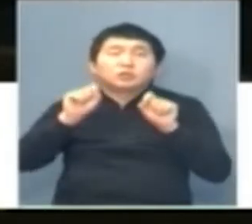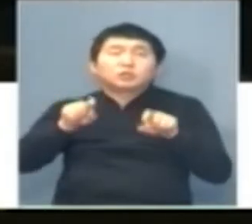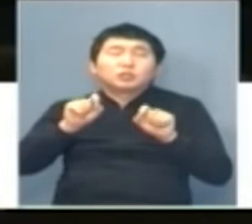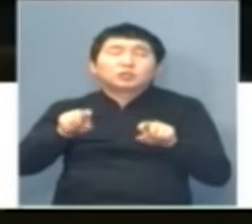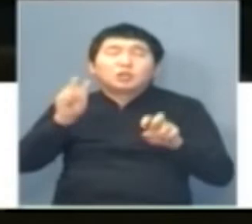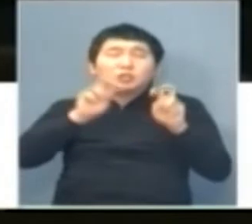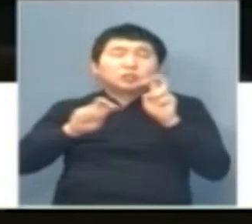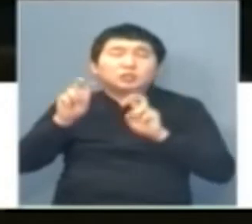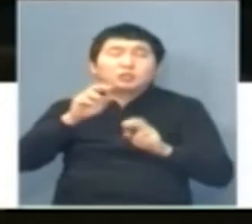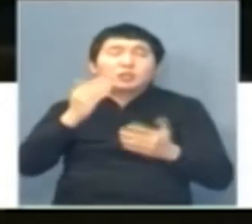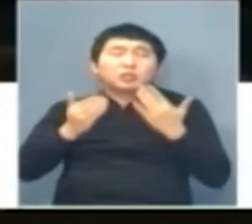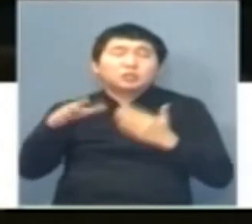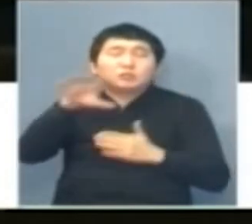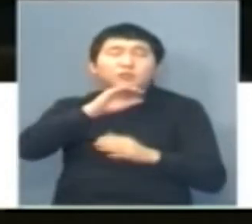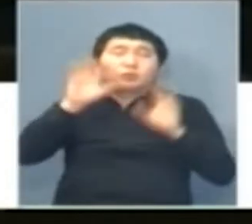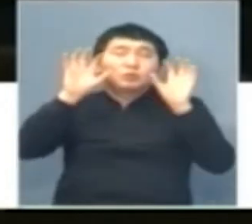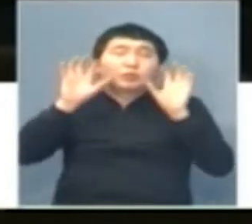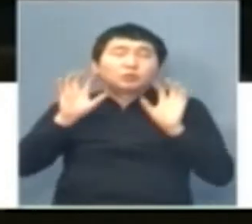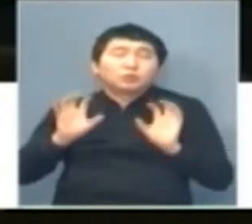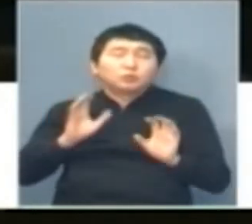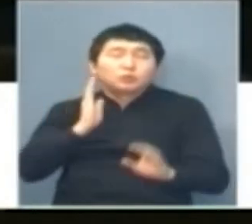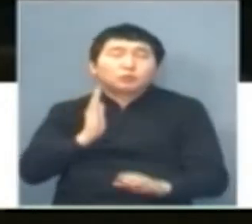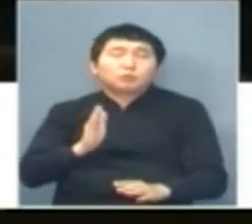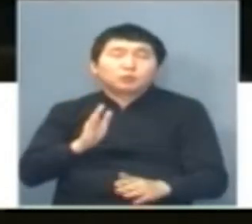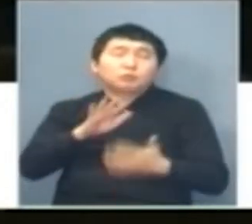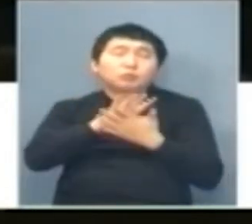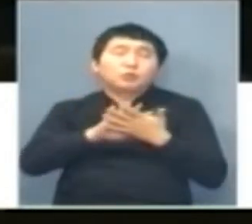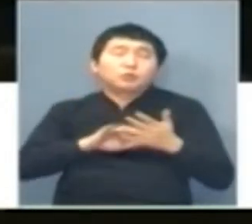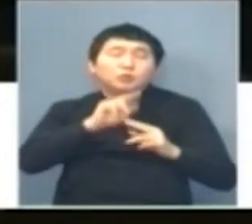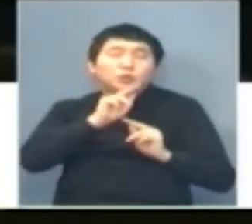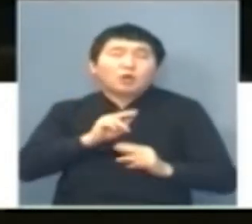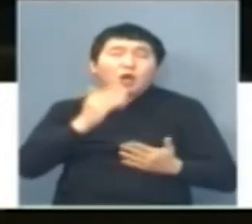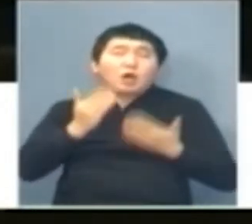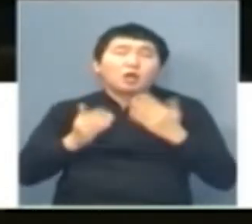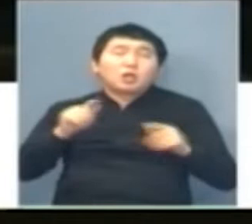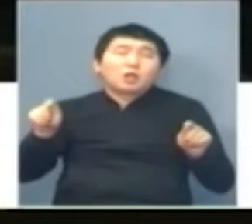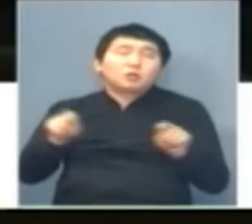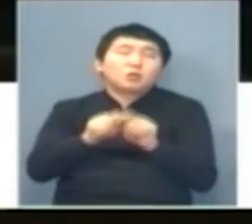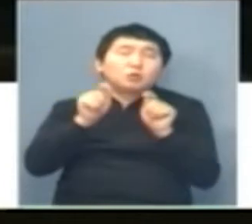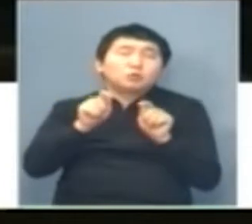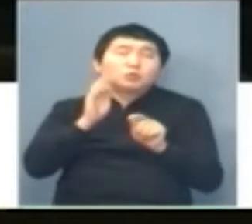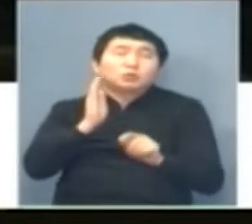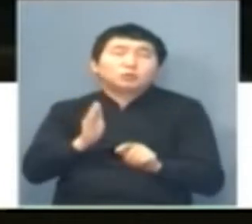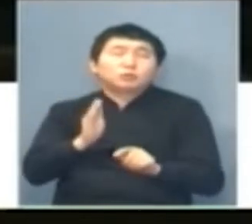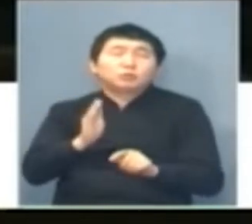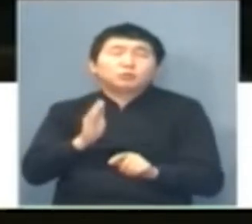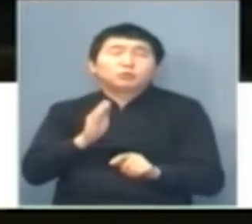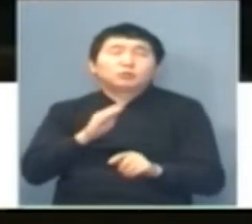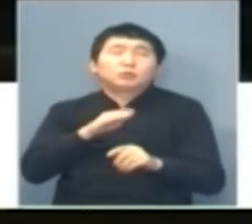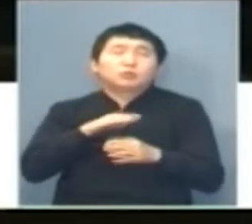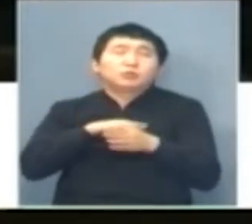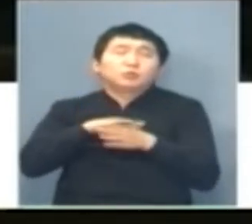Если все будет законно, эти граждане продолжат свою деятельность. А при обнаружении нарушений будут приняты необходимые меры.